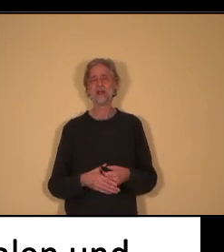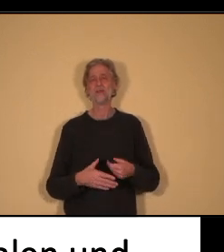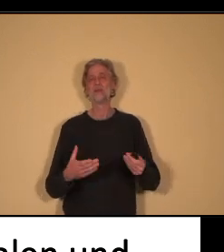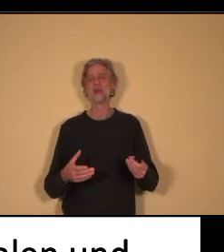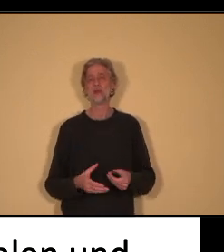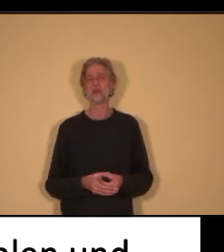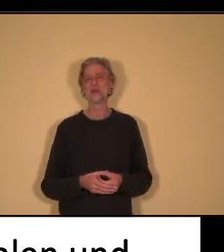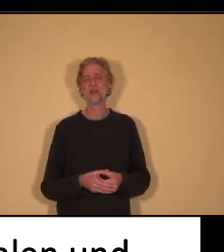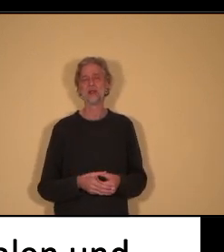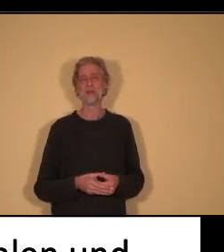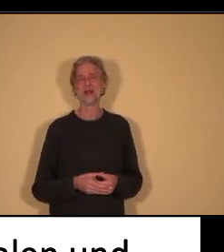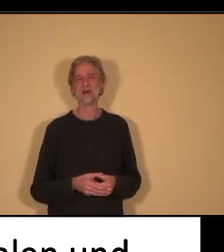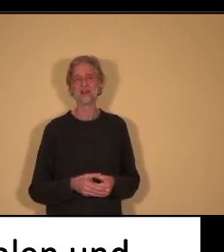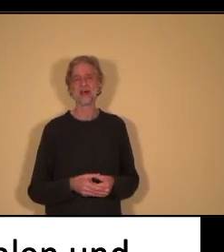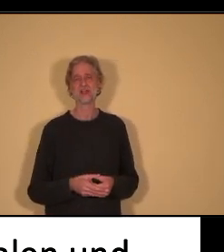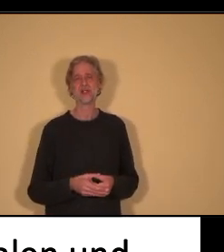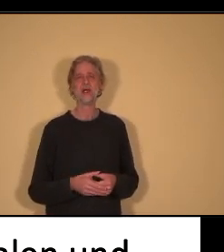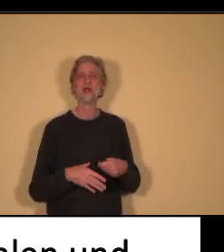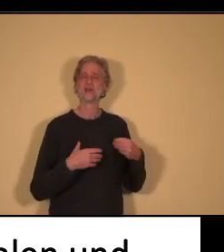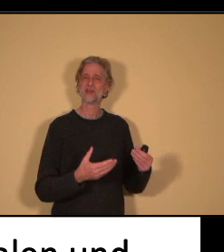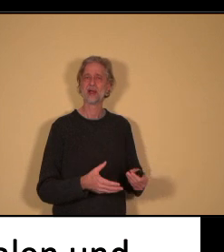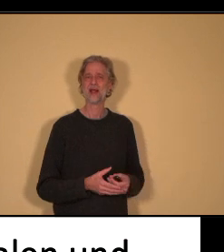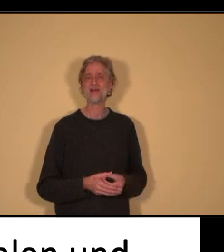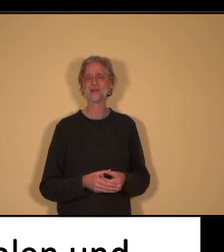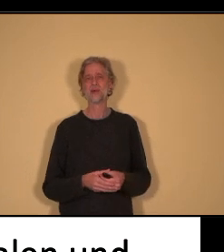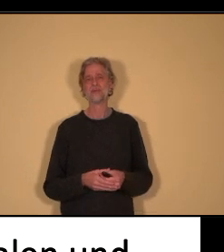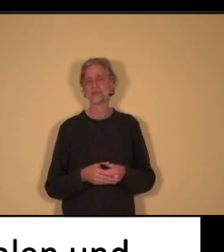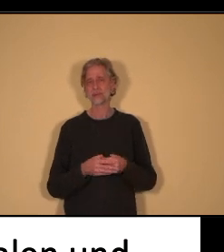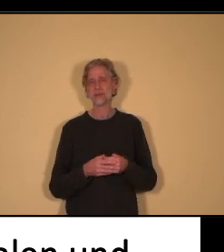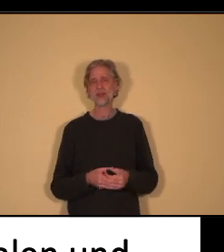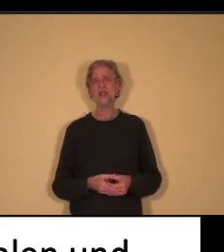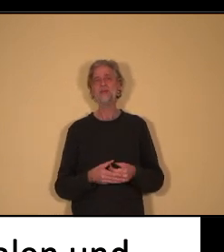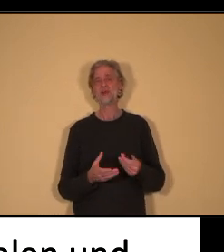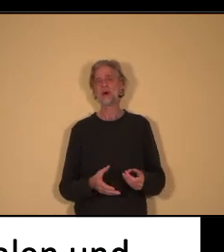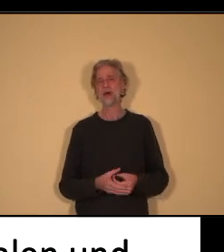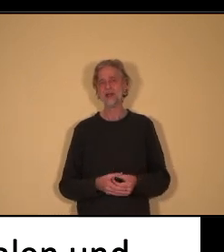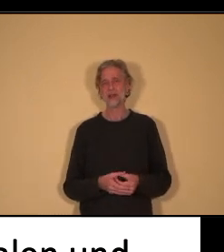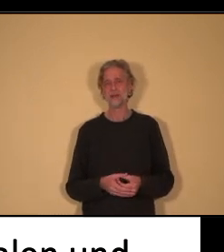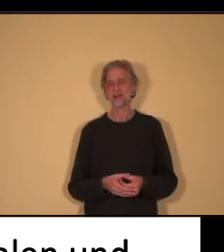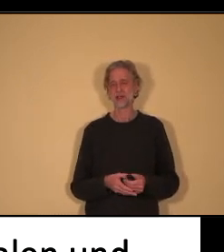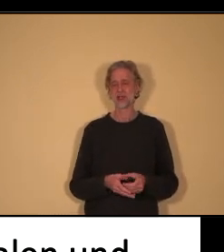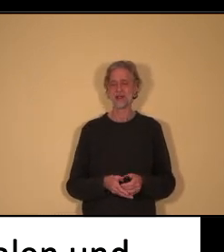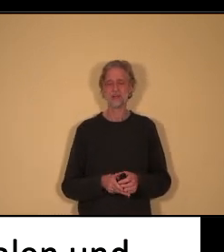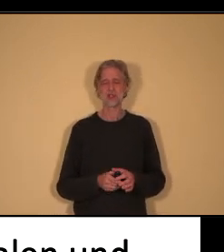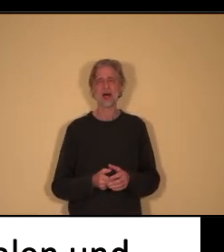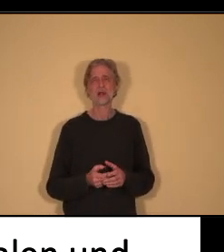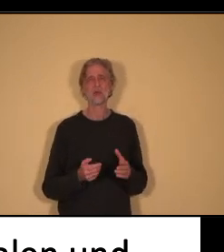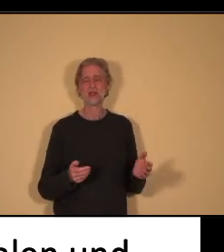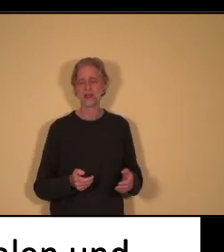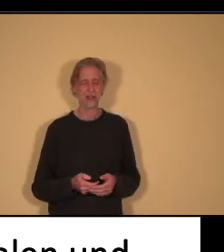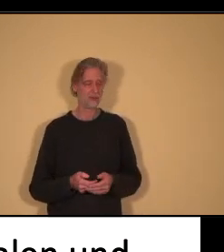den Lebensbedingungen, die normalerweise da herrschen, sodass ihre Leistung im Sommer bei niedrigem Wasserstand eben